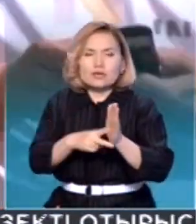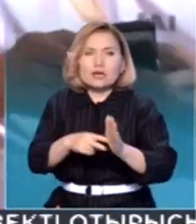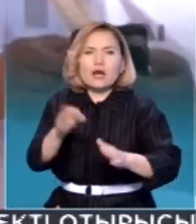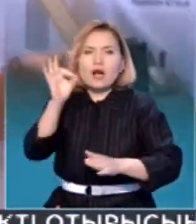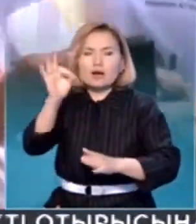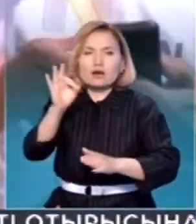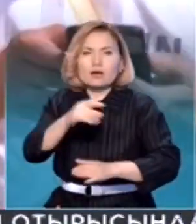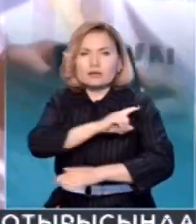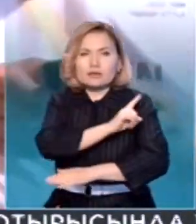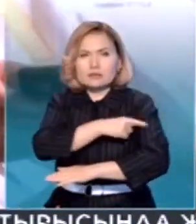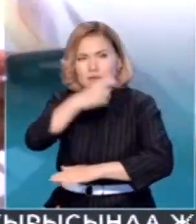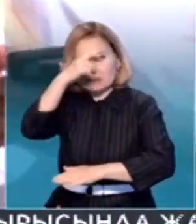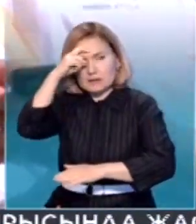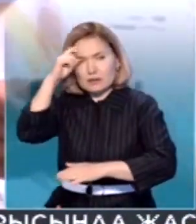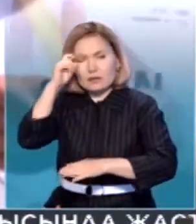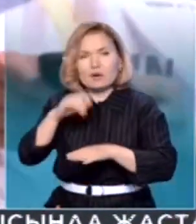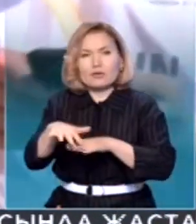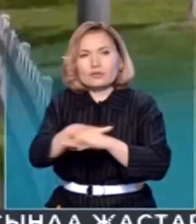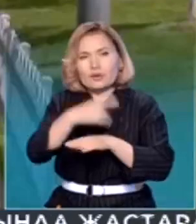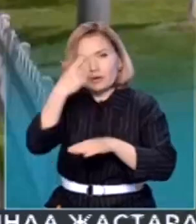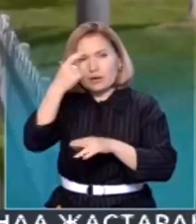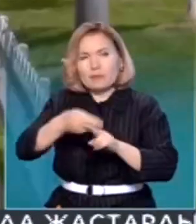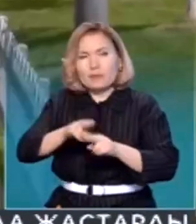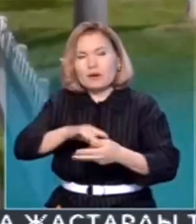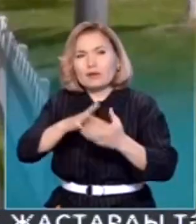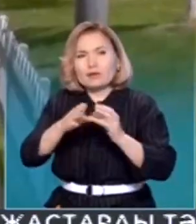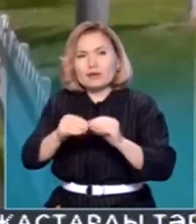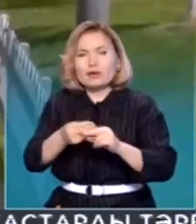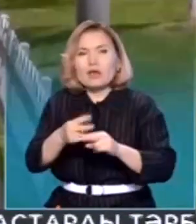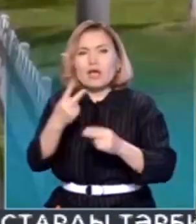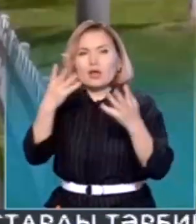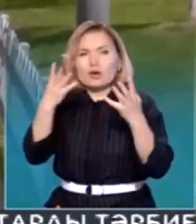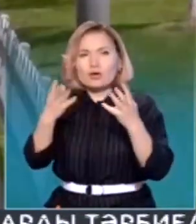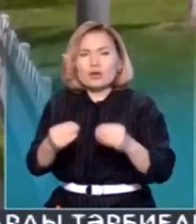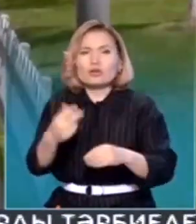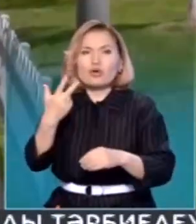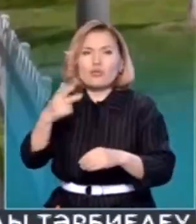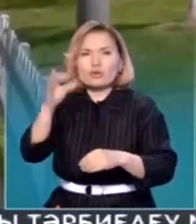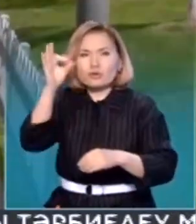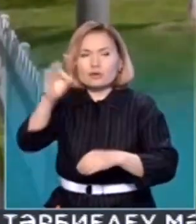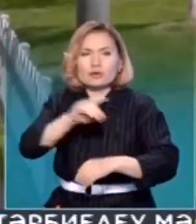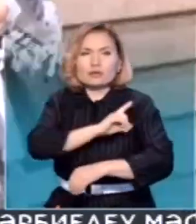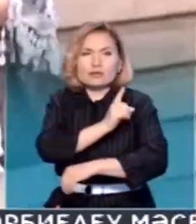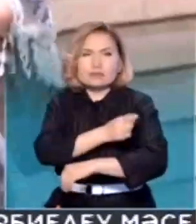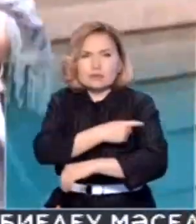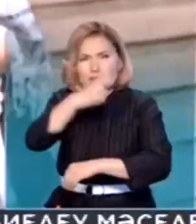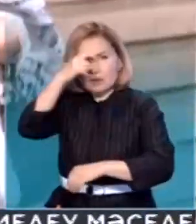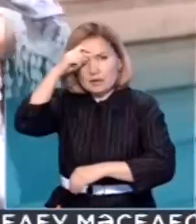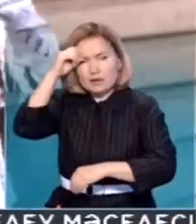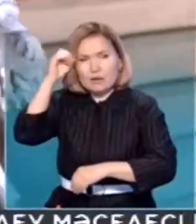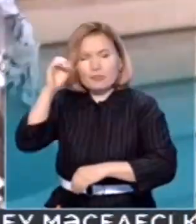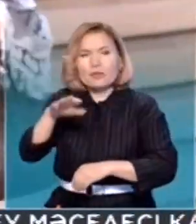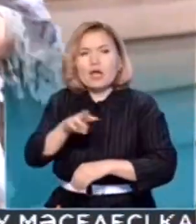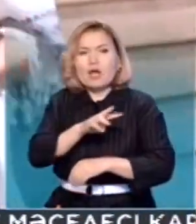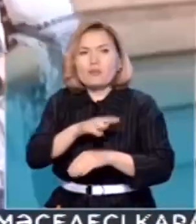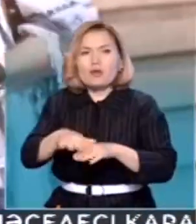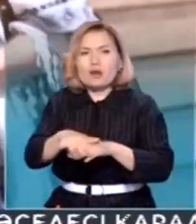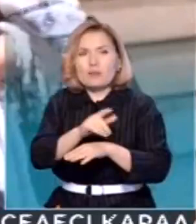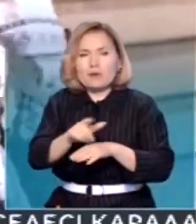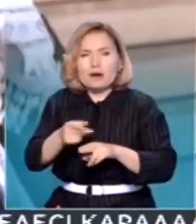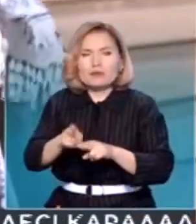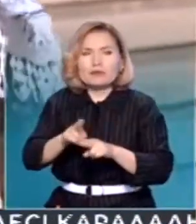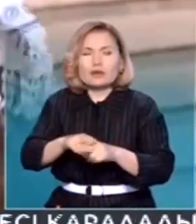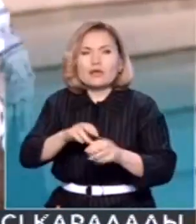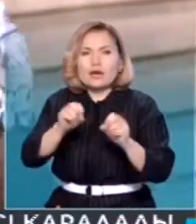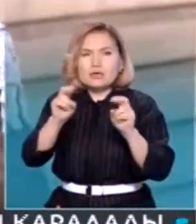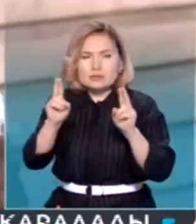градусқа көтерілетіні хабарланды. Ал Шанхайда сынап бағанасы 2 күннен бері 30 градустан төмендемей тұр. Сондықтан миллиондаған адам